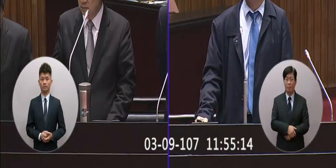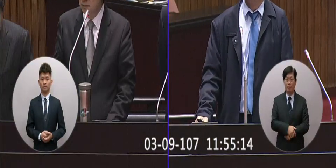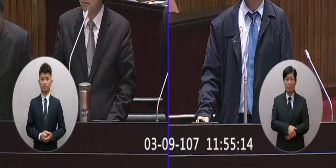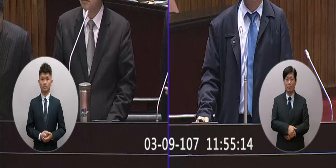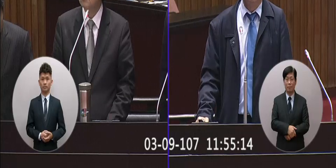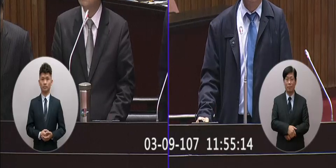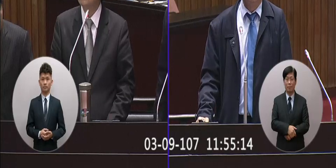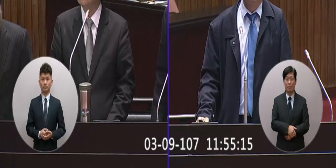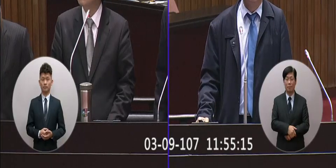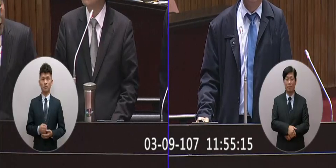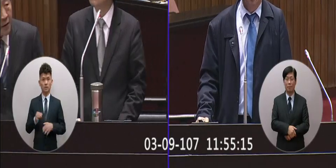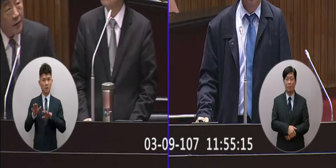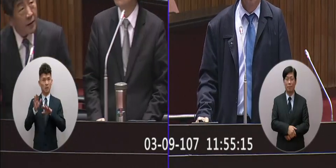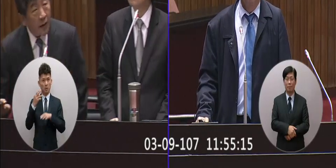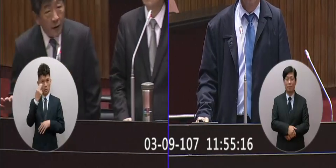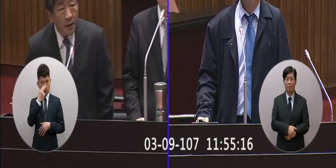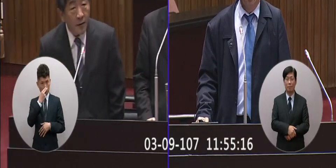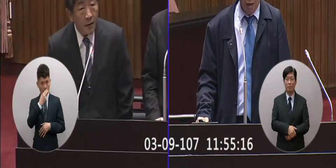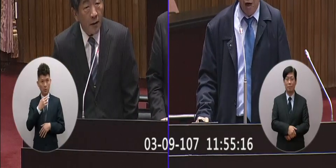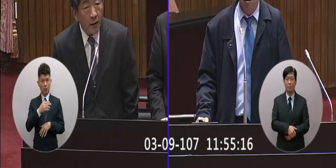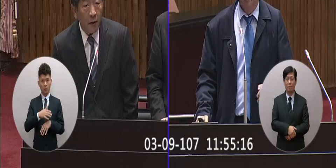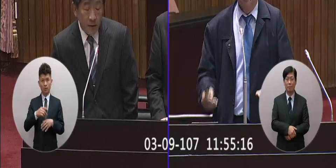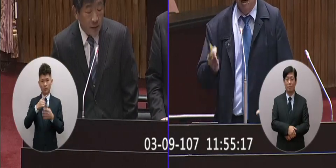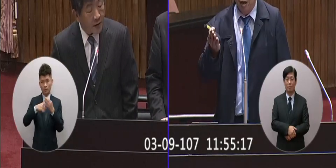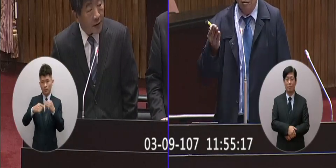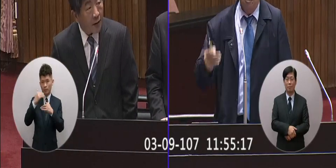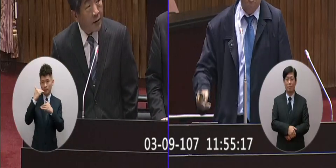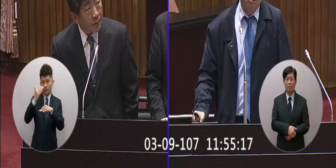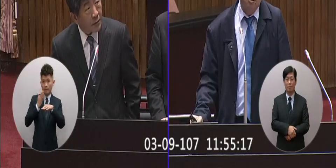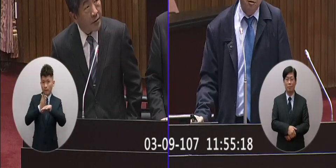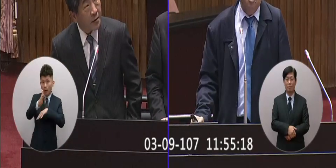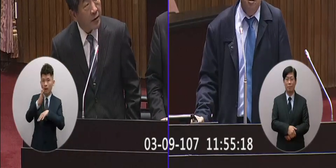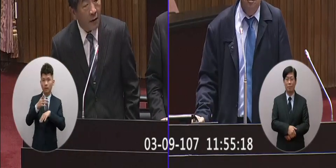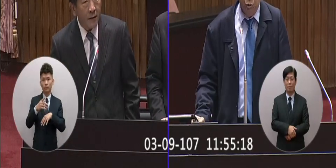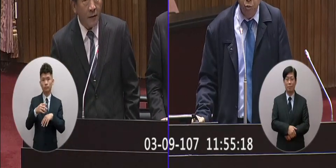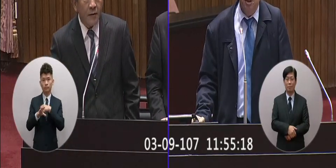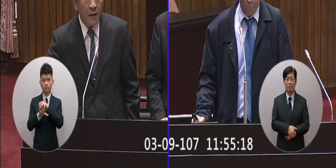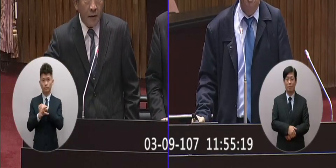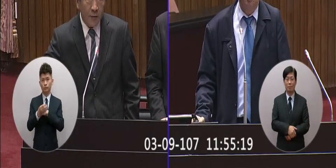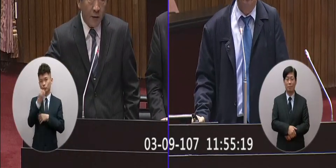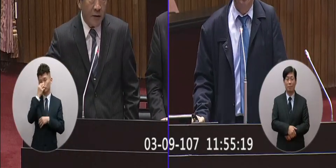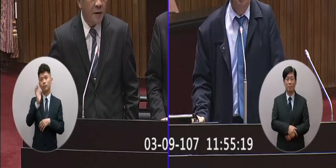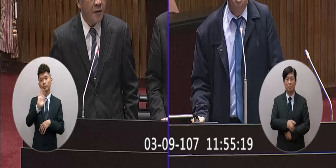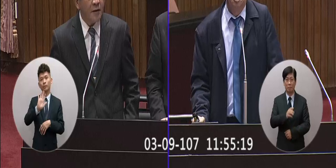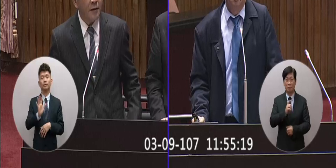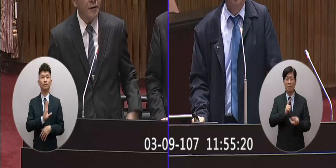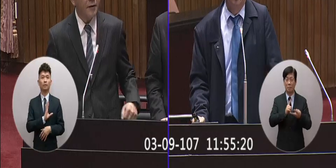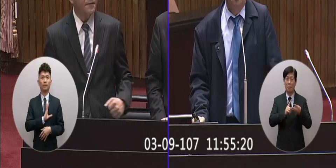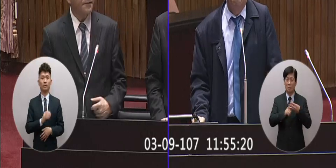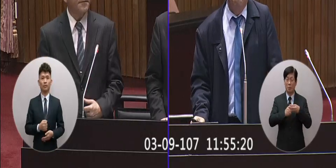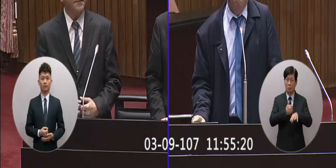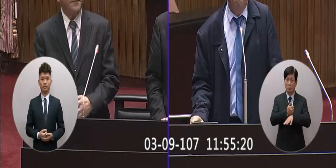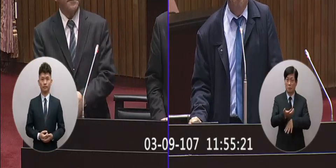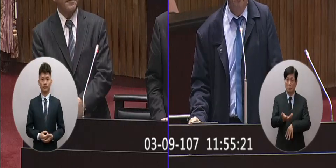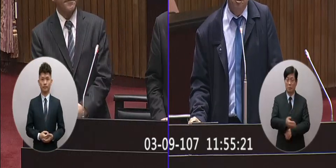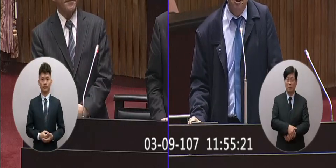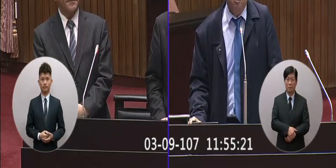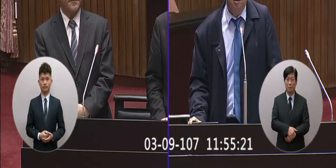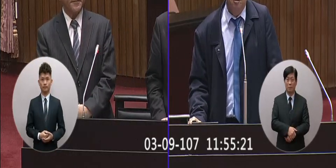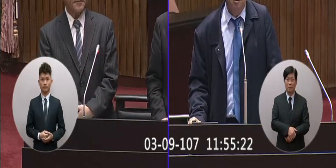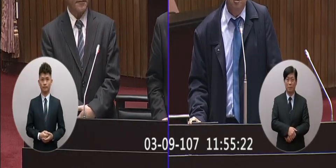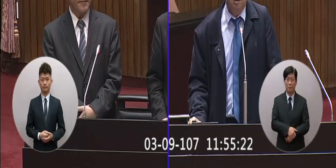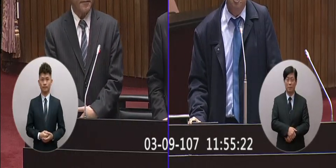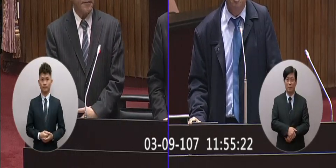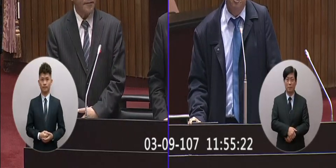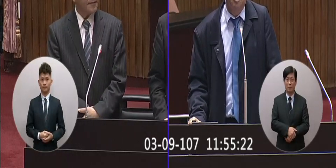现在有一个风险的限量的概念在了，基本上大家是不吃的， 注意， 但是还是风险以下的， 注